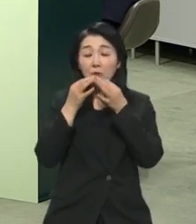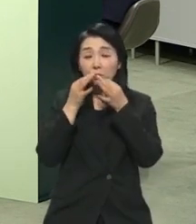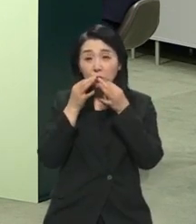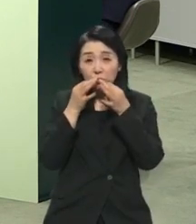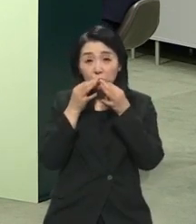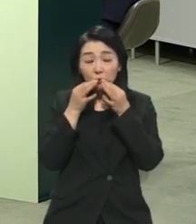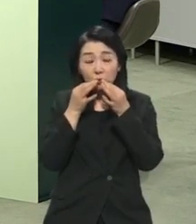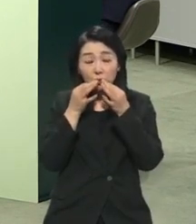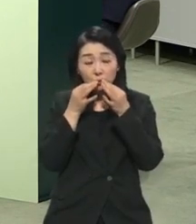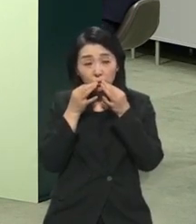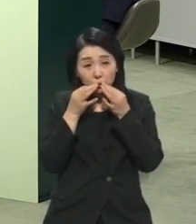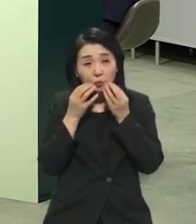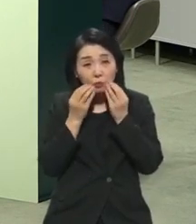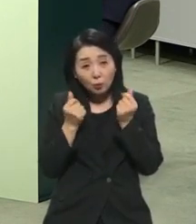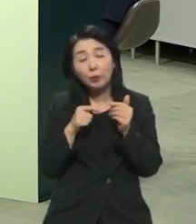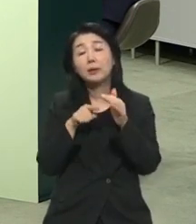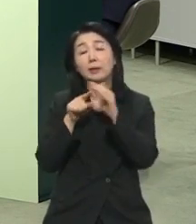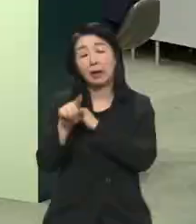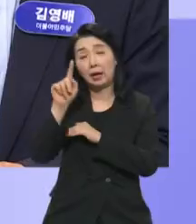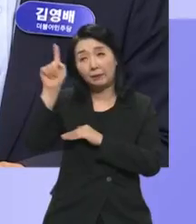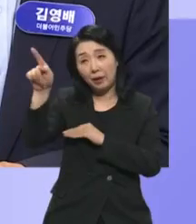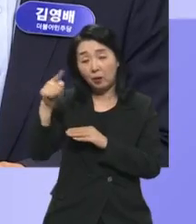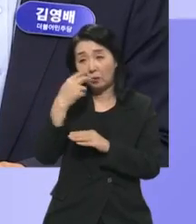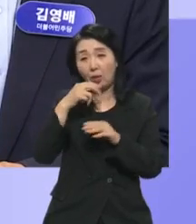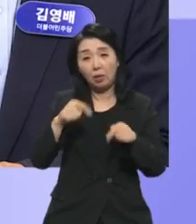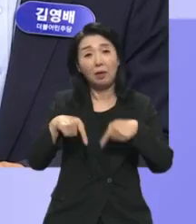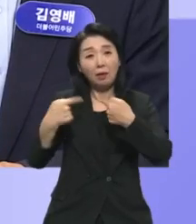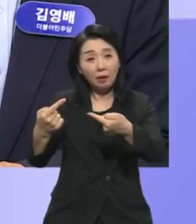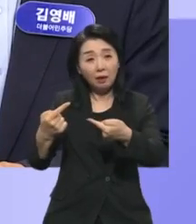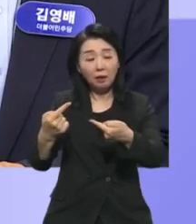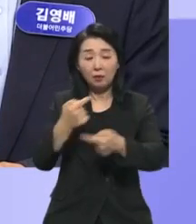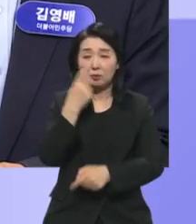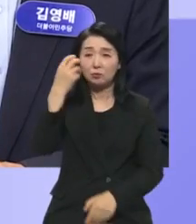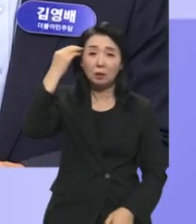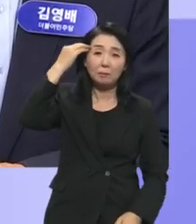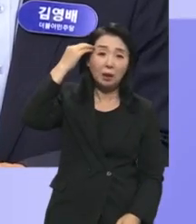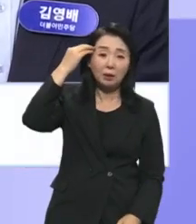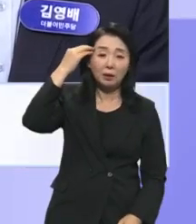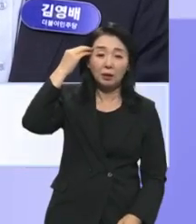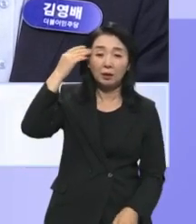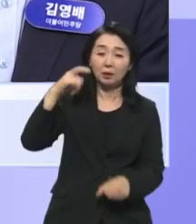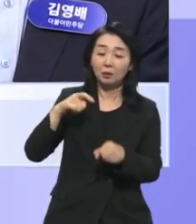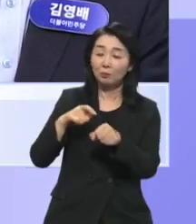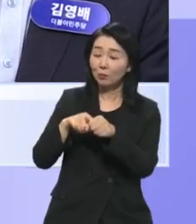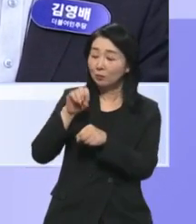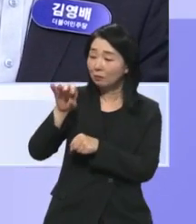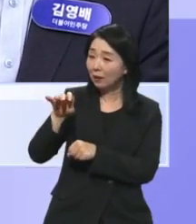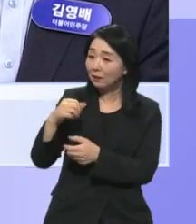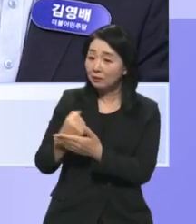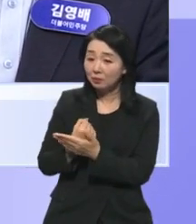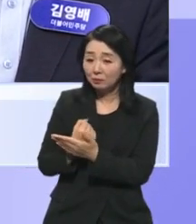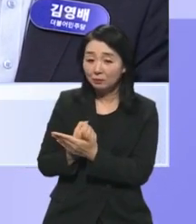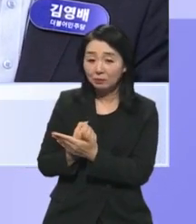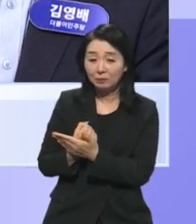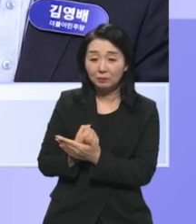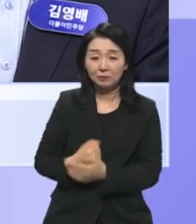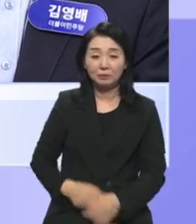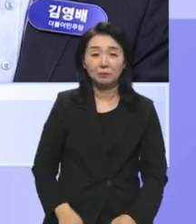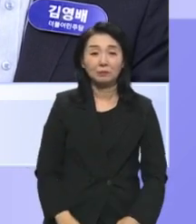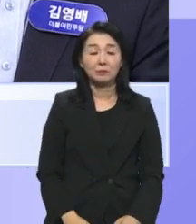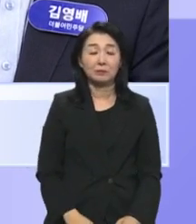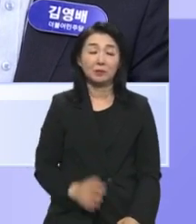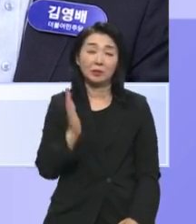내일도 가고 수사 방해용 단식이라는 지적은 좀 서운한가요 어떤가요 벌써